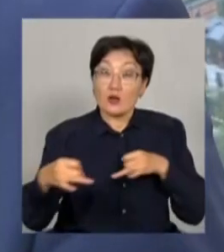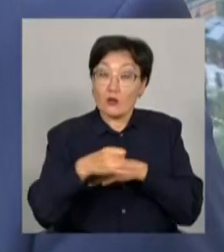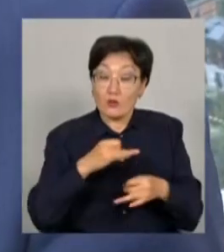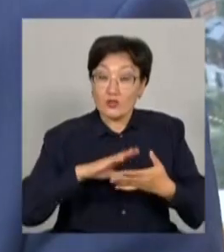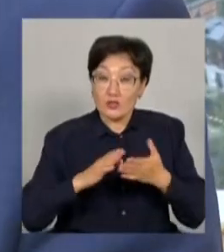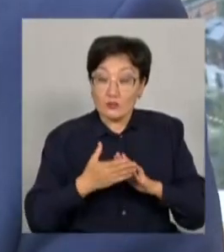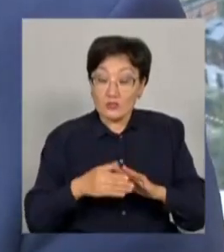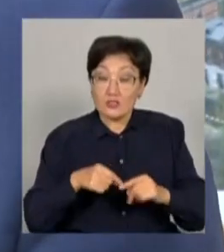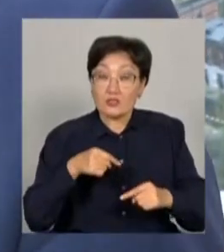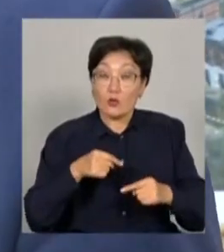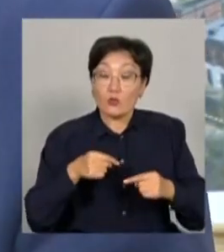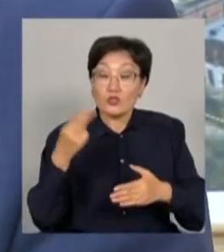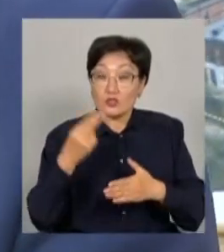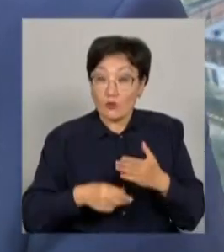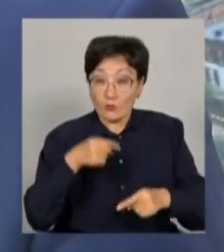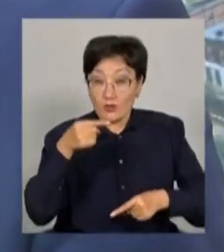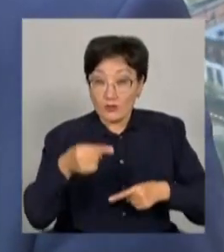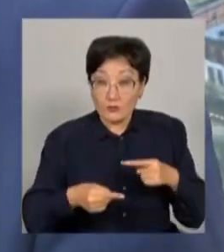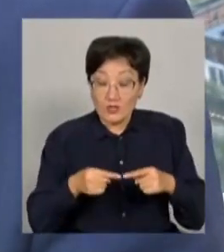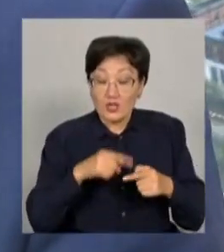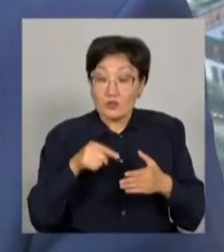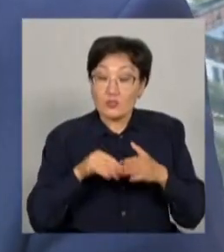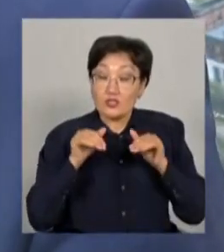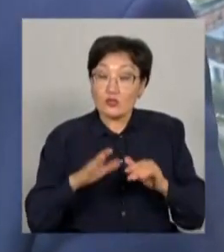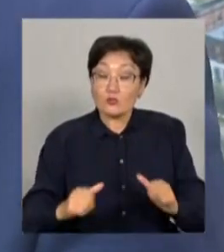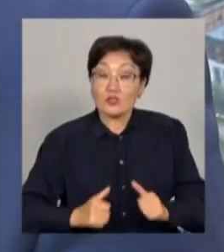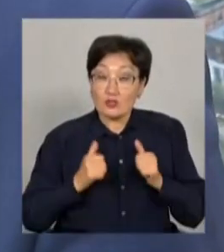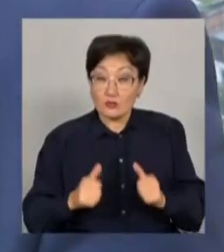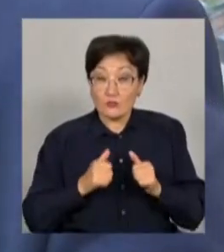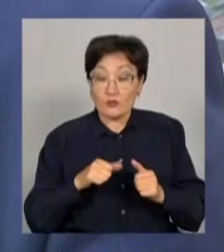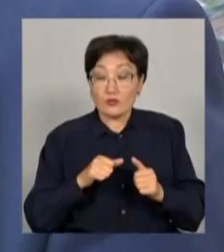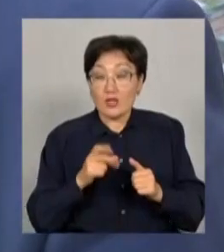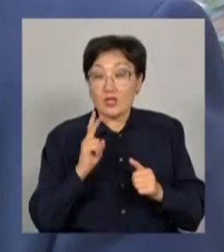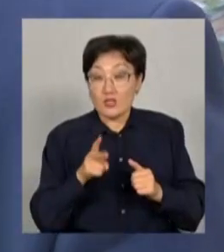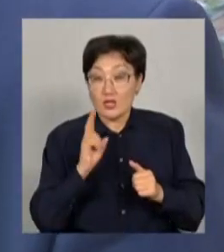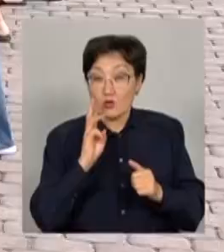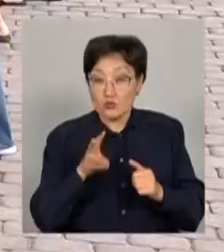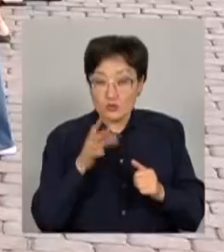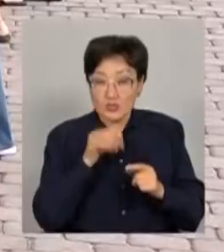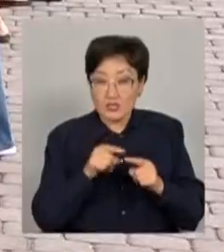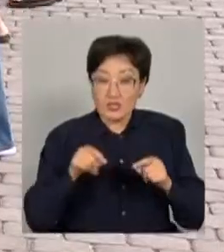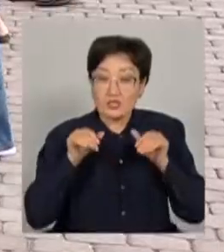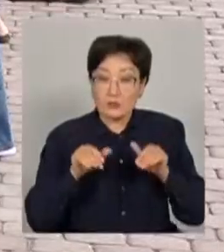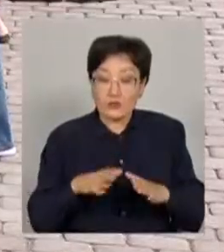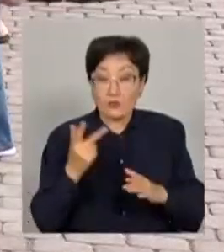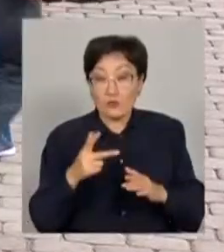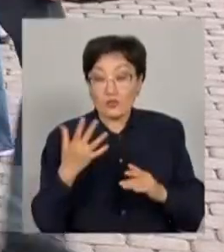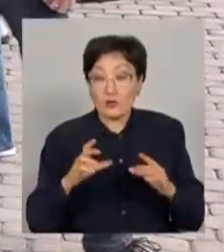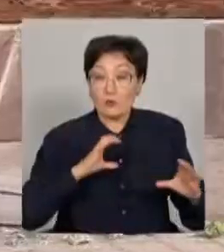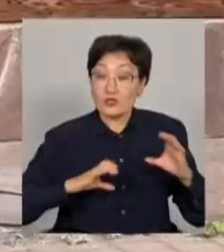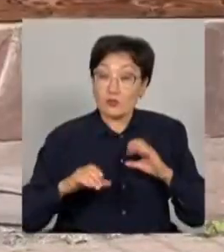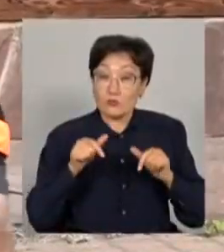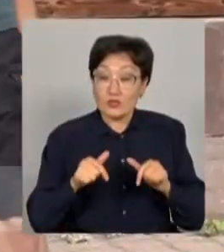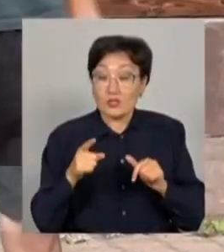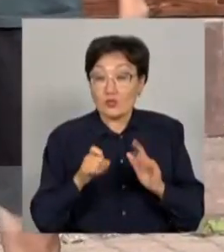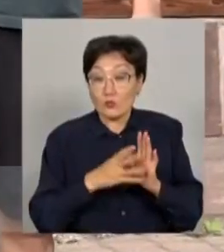жасау арқылы мүлдем жоюға тырысып жатырмыз. Жалпы бұл мәселе түбегейлі 2 жылдың ішінде шешіледі. Алматыдағы 35 оқу орнында